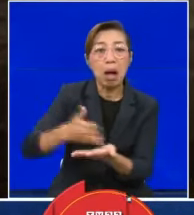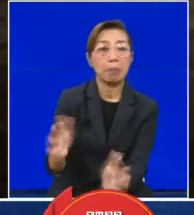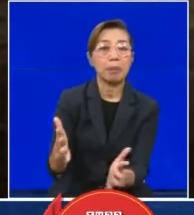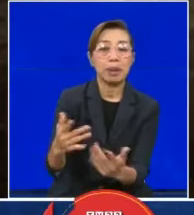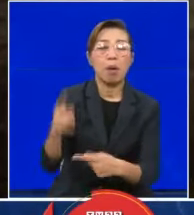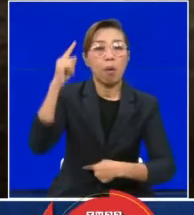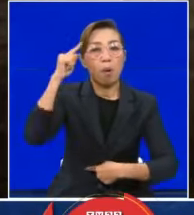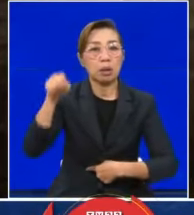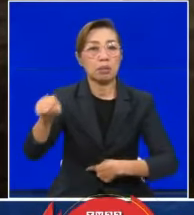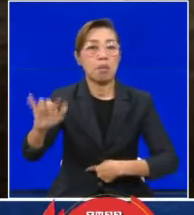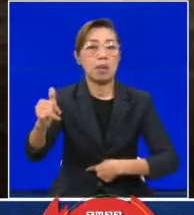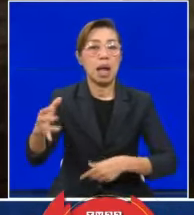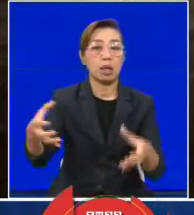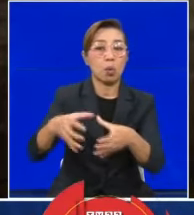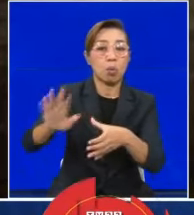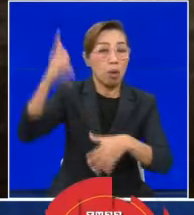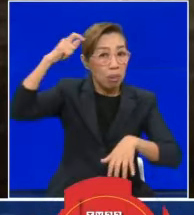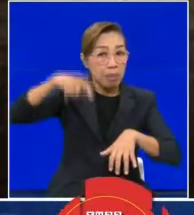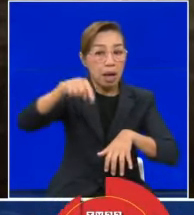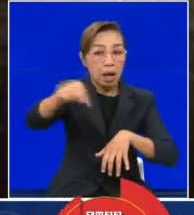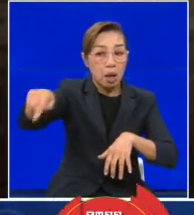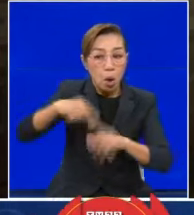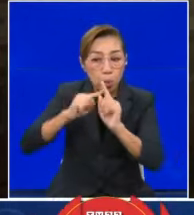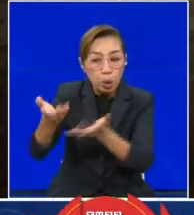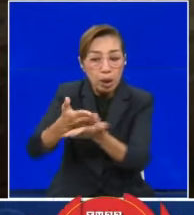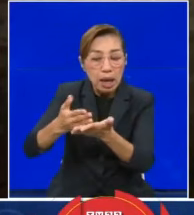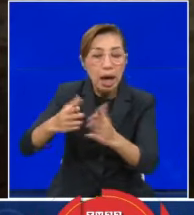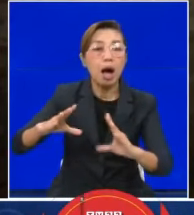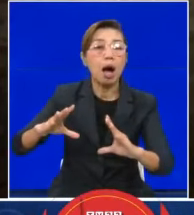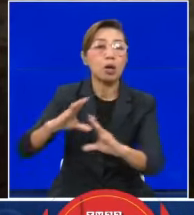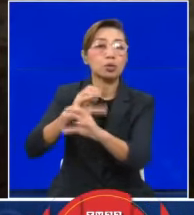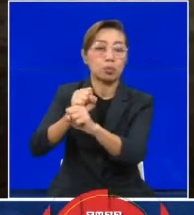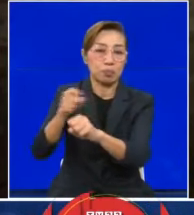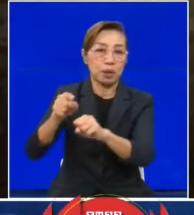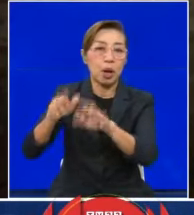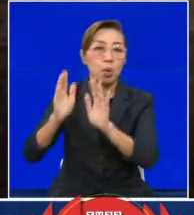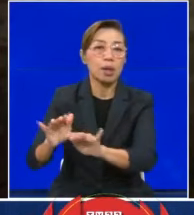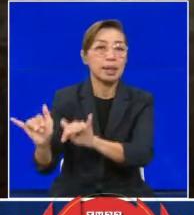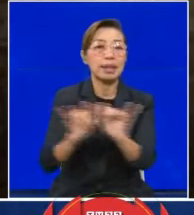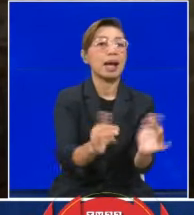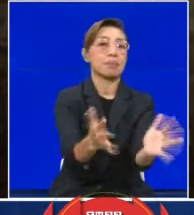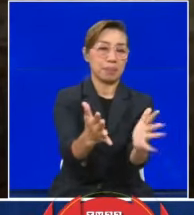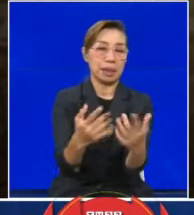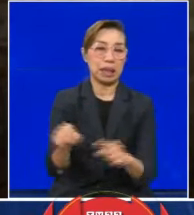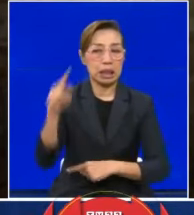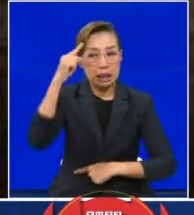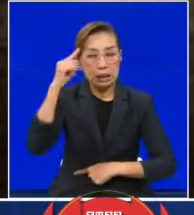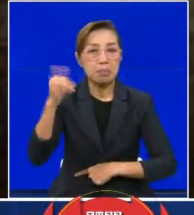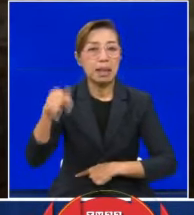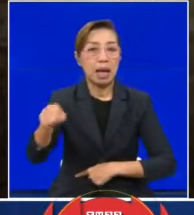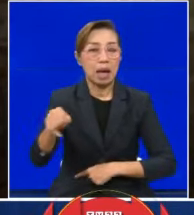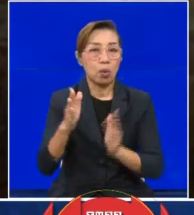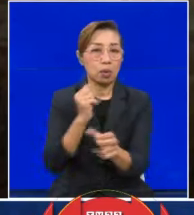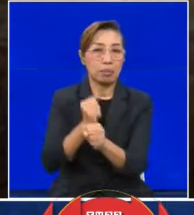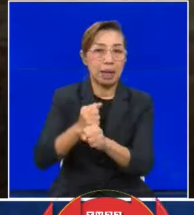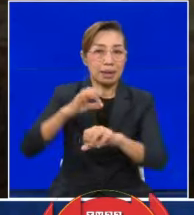างกลุ่มที่ต่อสู้กันในพื้นที่อาจจะมีการตกลงกันได้ทำให้ไม่ต้องขนคนไปแล้วก็คาดว่าอาจจะมีข้าราชการเข้าม